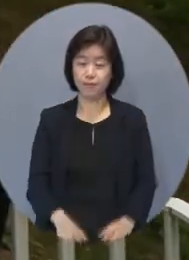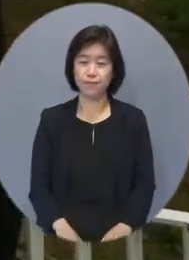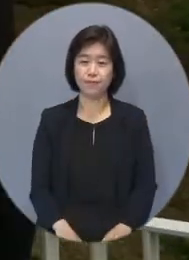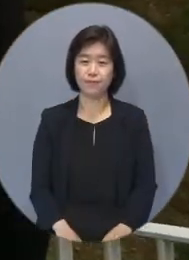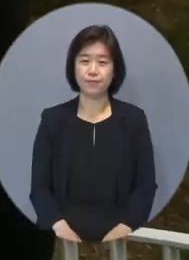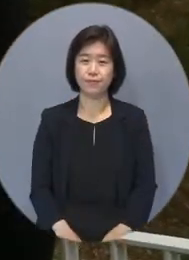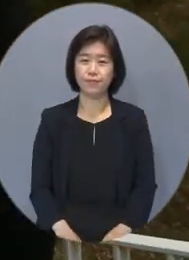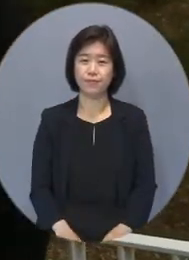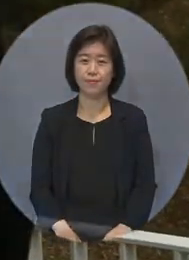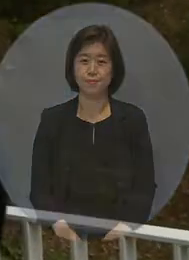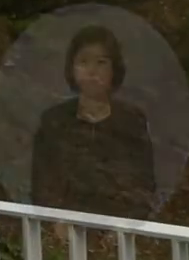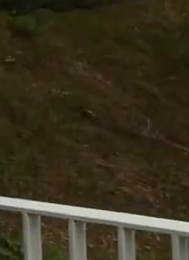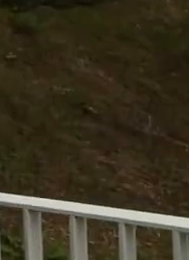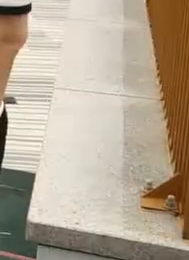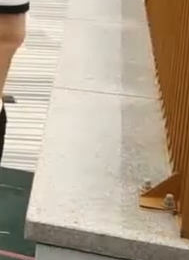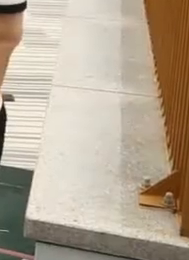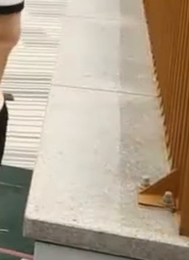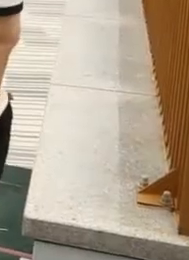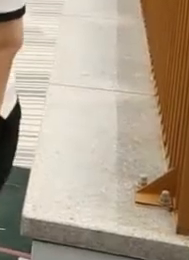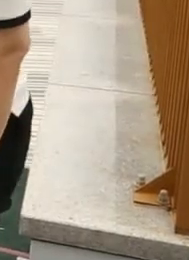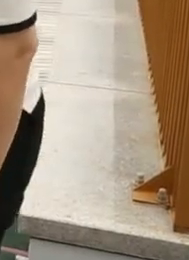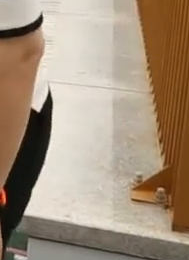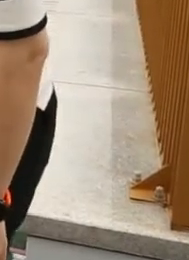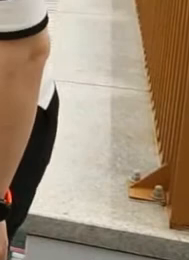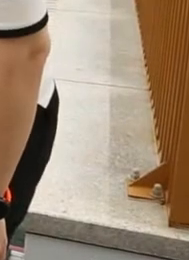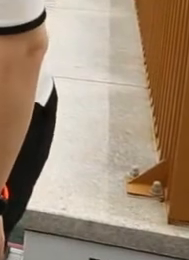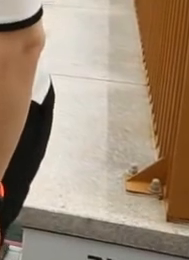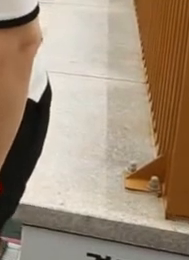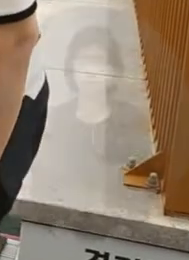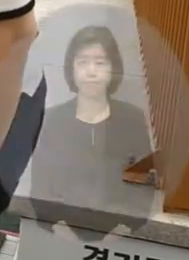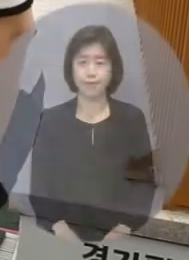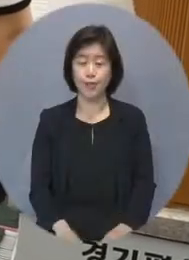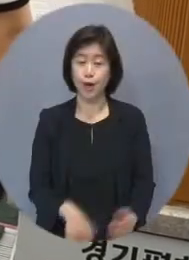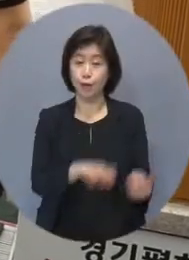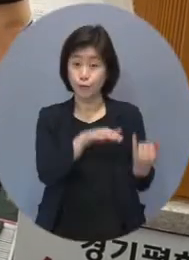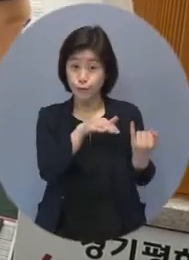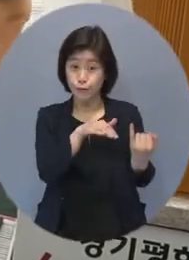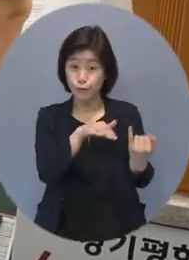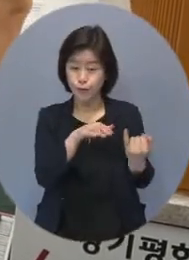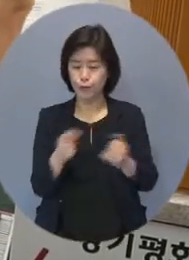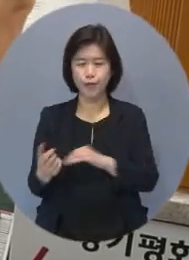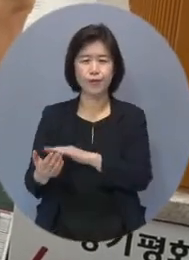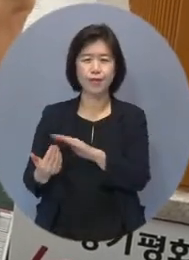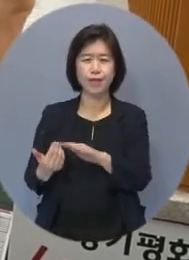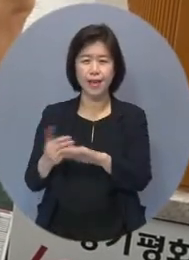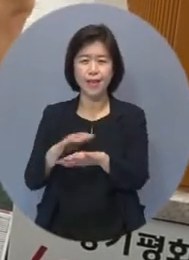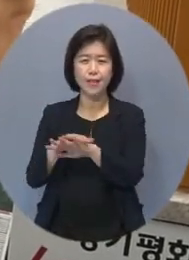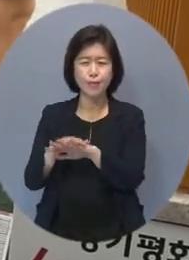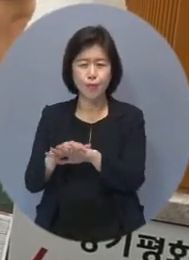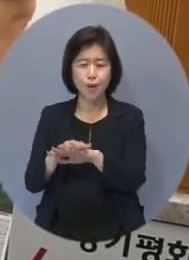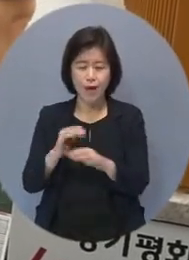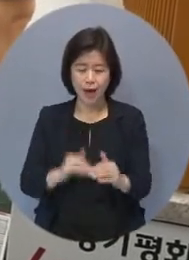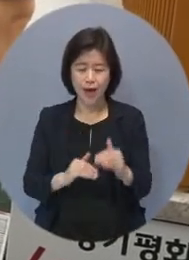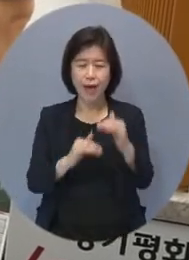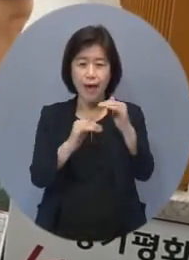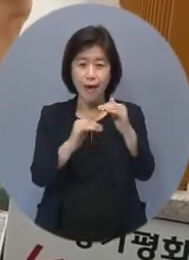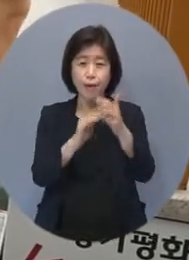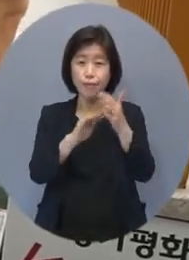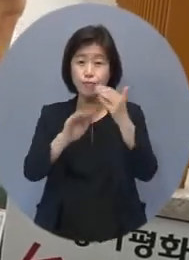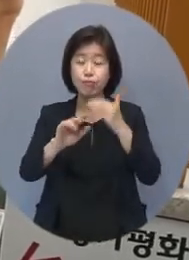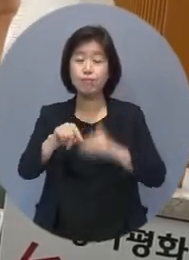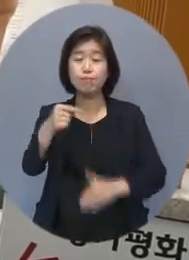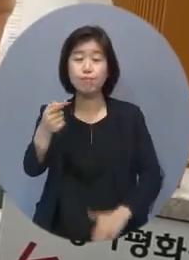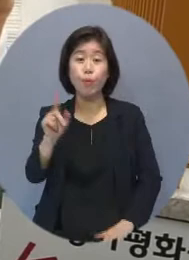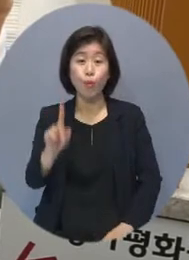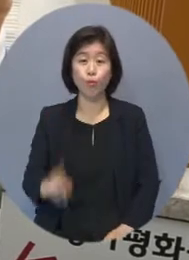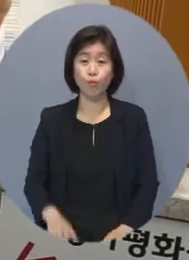다시 업거리? 하나. 윤서야, 우리 아까 지도에서 계단 올라온 다음에 그 다음에 뭐가 있었지?